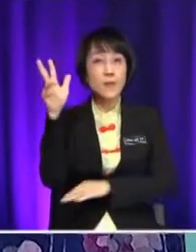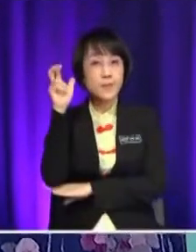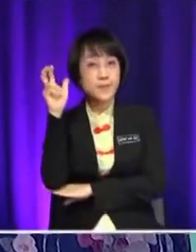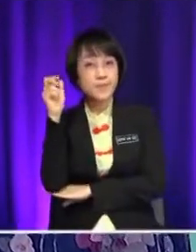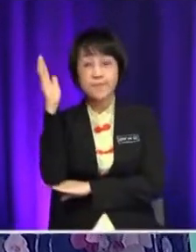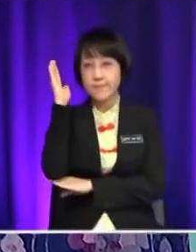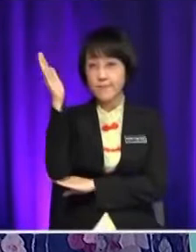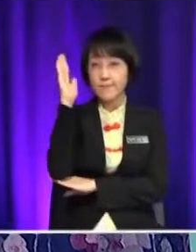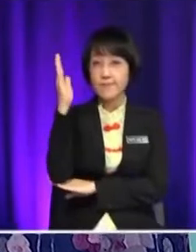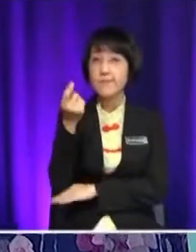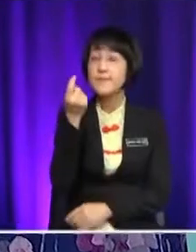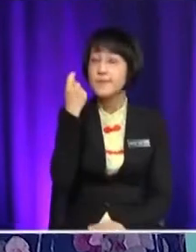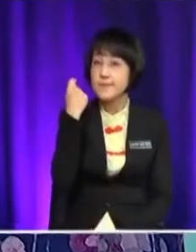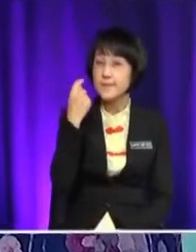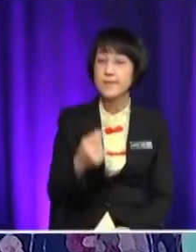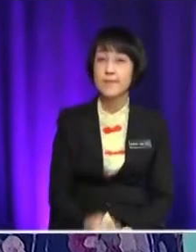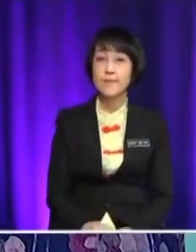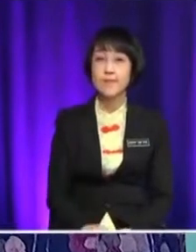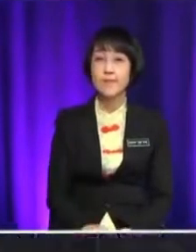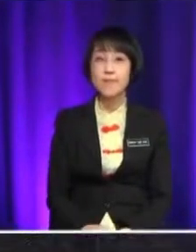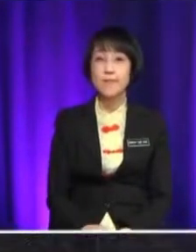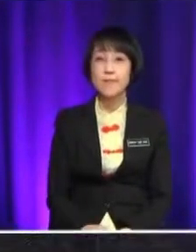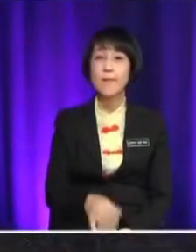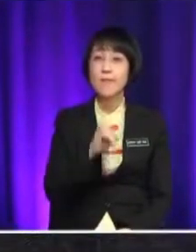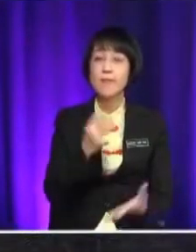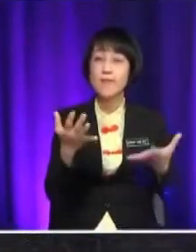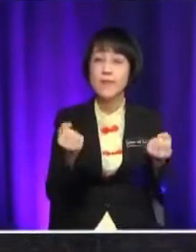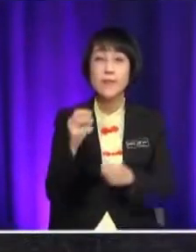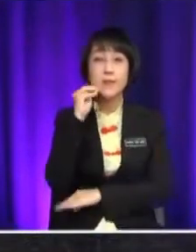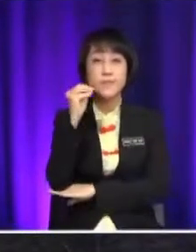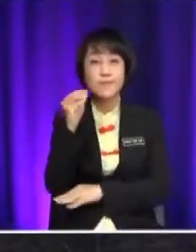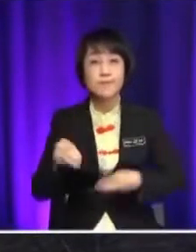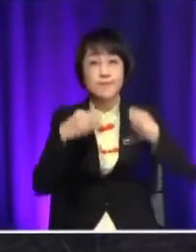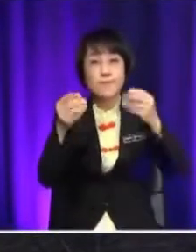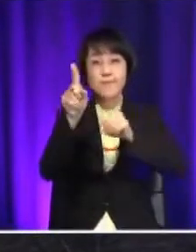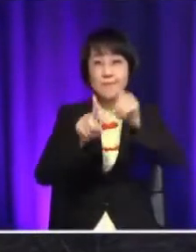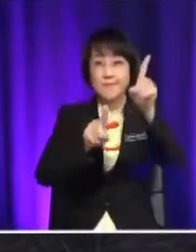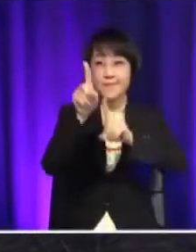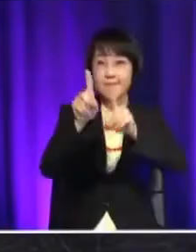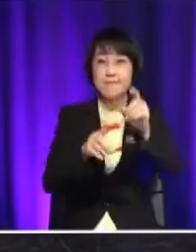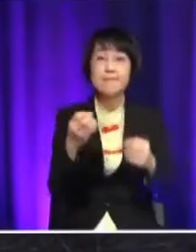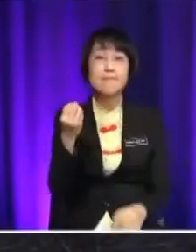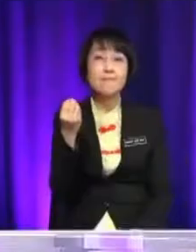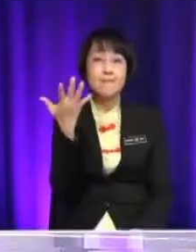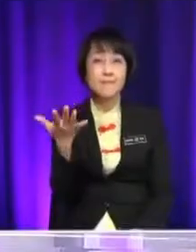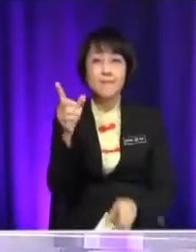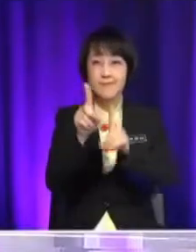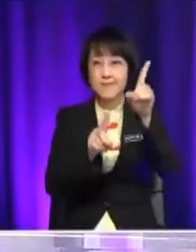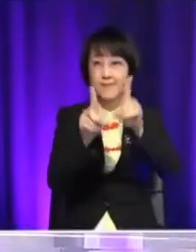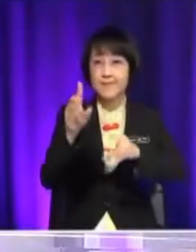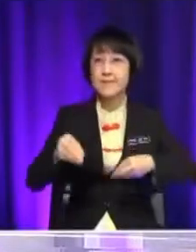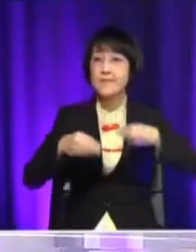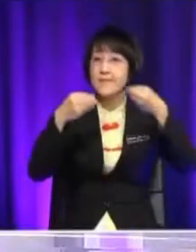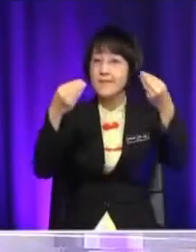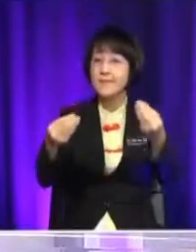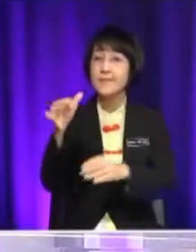tadi. Agak-agaklah saya nak minta Mira bagi bintang lah. Daripada 5, nak bagi berapa kepada Yus ni? Kalau saya,